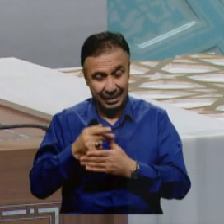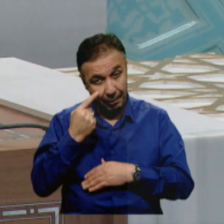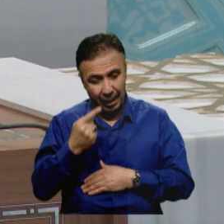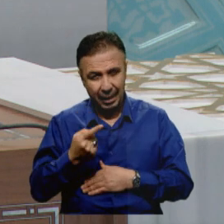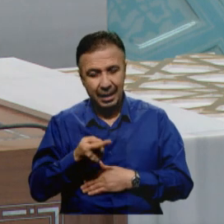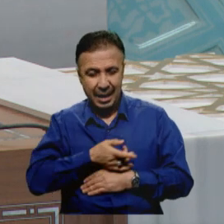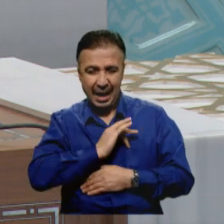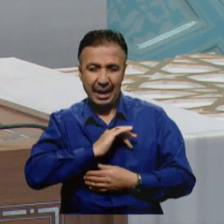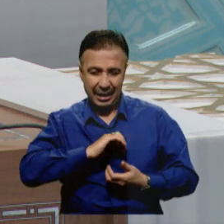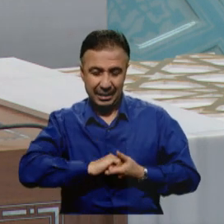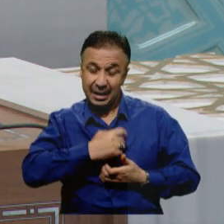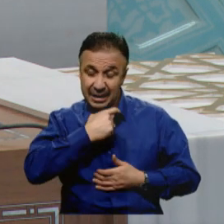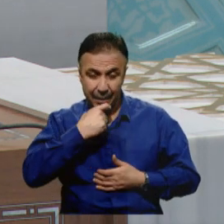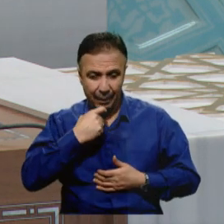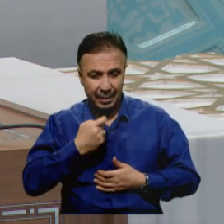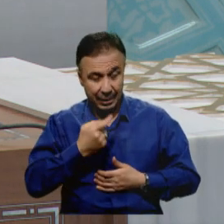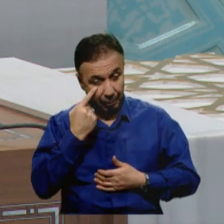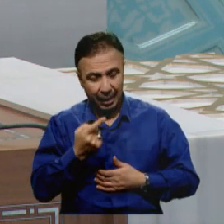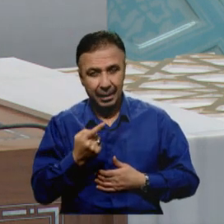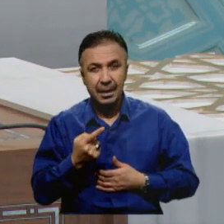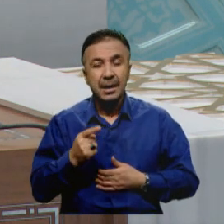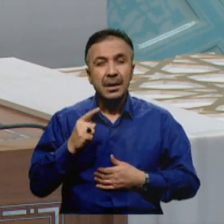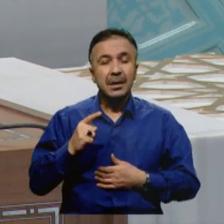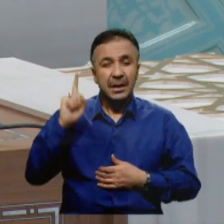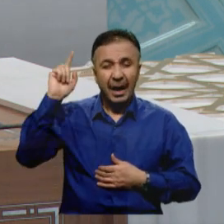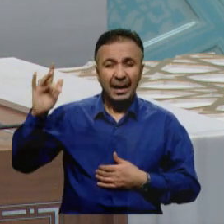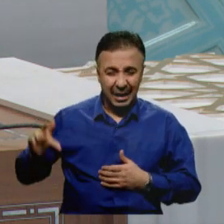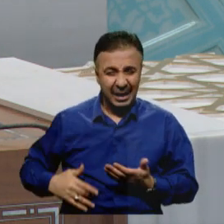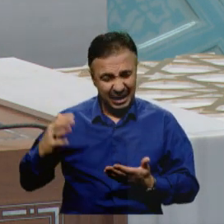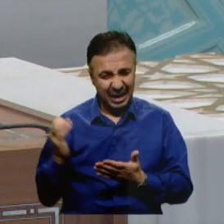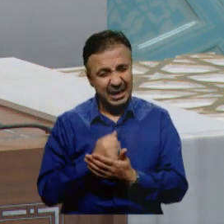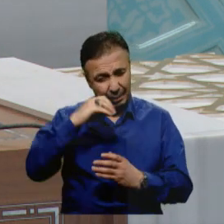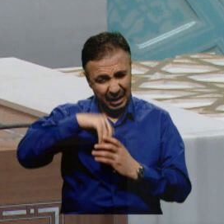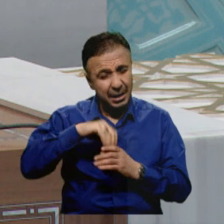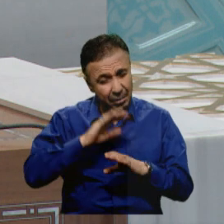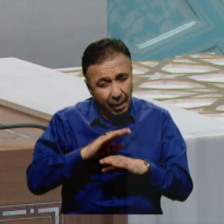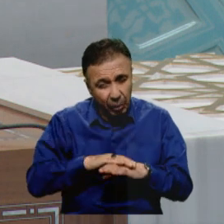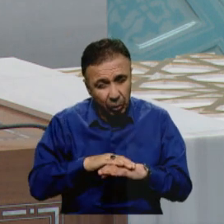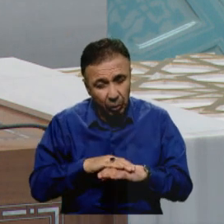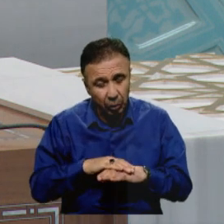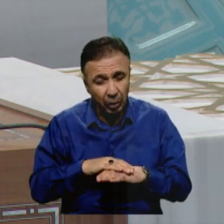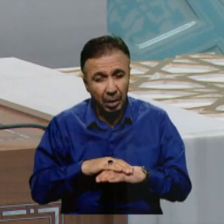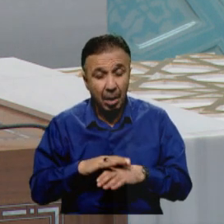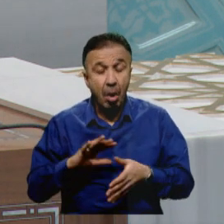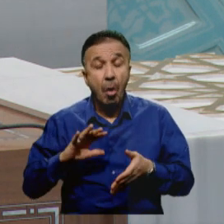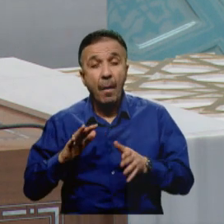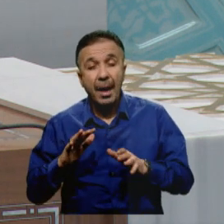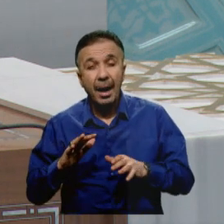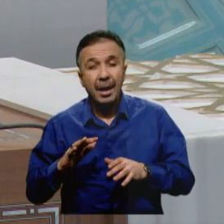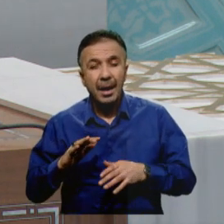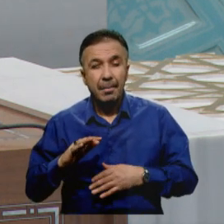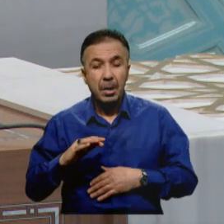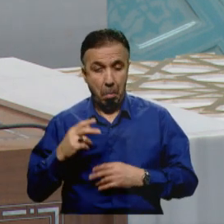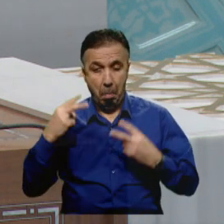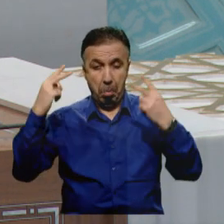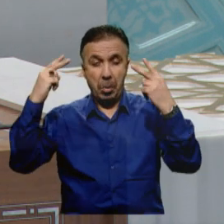Sırf Allah rızası için mi yapıyorsunuz? Yoksa kalbinizin derinliklerinde bir riyakarlık gösteriş var mı?